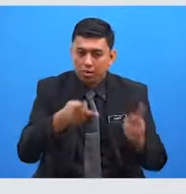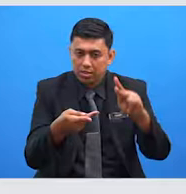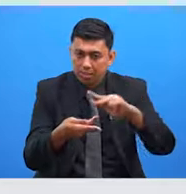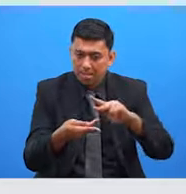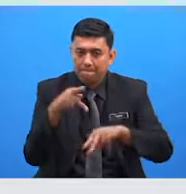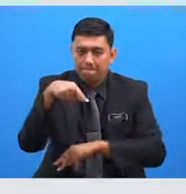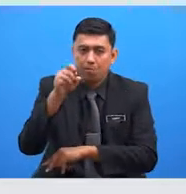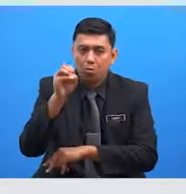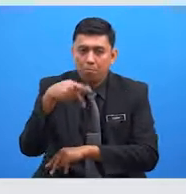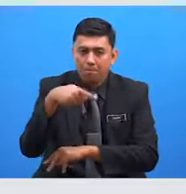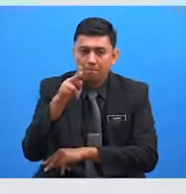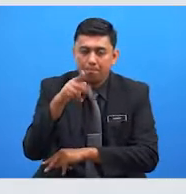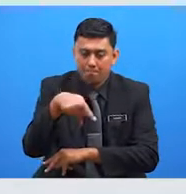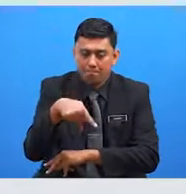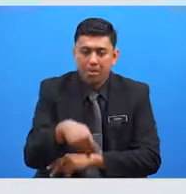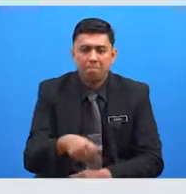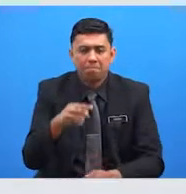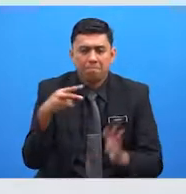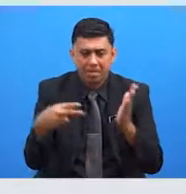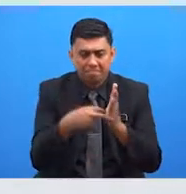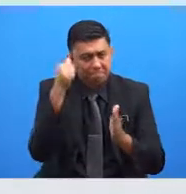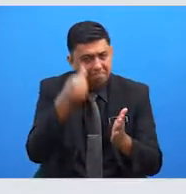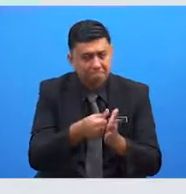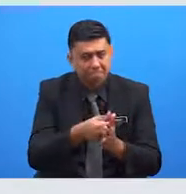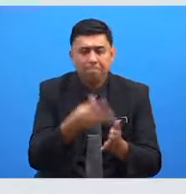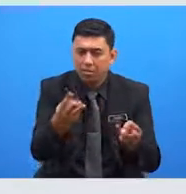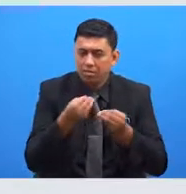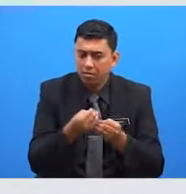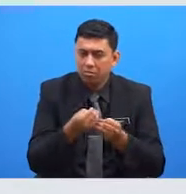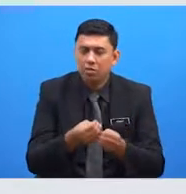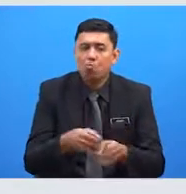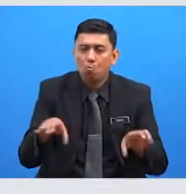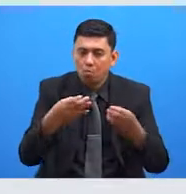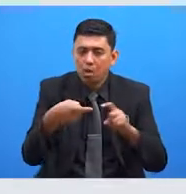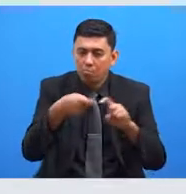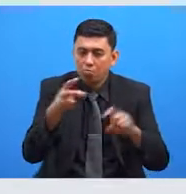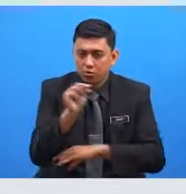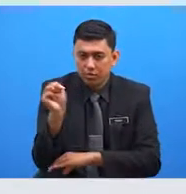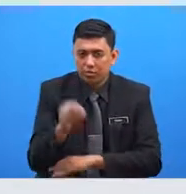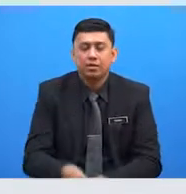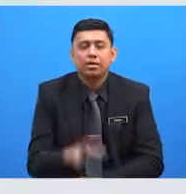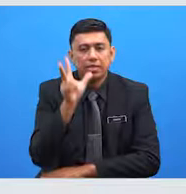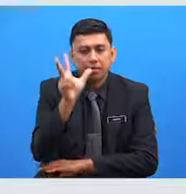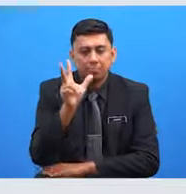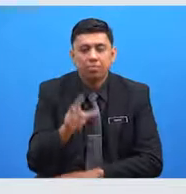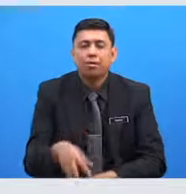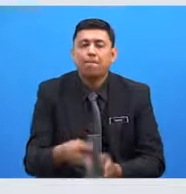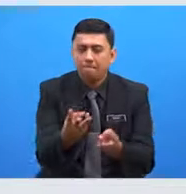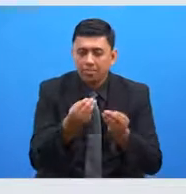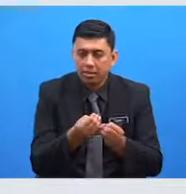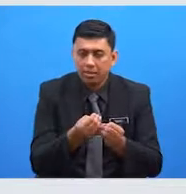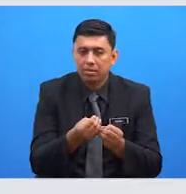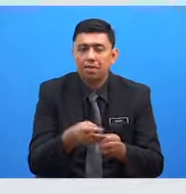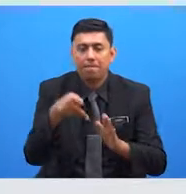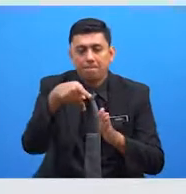pertama, mesej peringatan. Kedua, meminta pengguna membuat keputusan. Dan ketiga, meminta